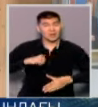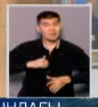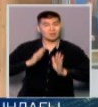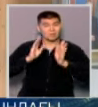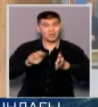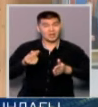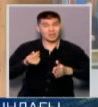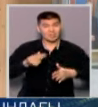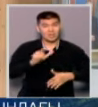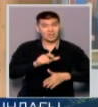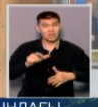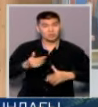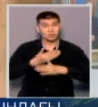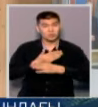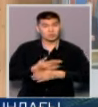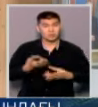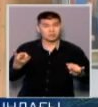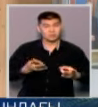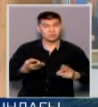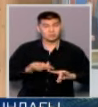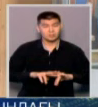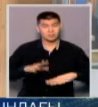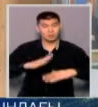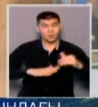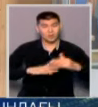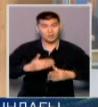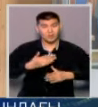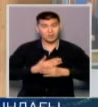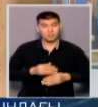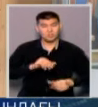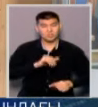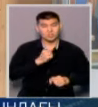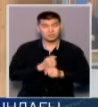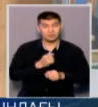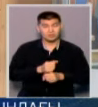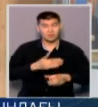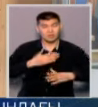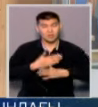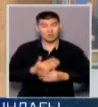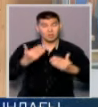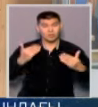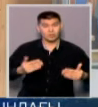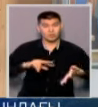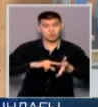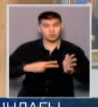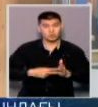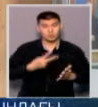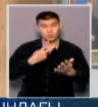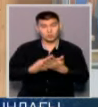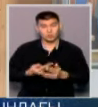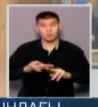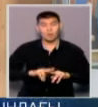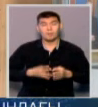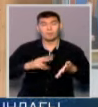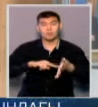бағытқа жанашыр азаматтардың демеушілік қолдауы. Мен жасалым жатқан нәрсе, бүгін сол жобаны ұсынып отырмыз.